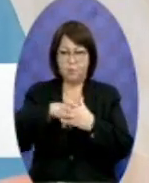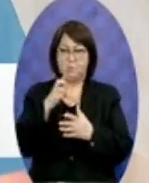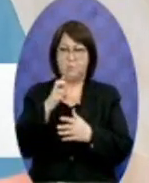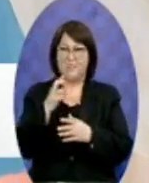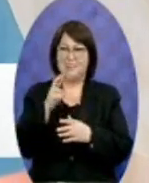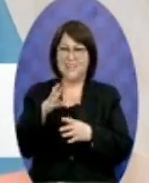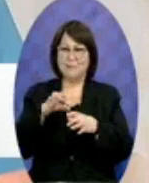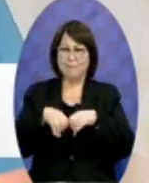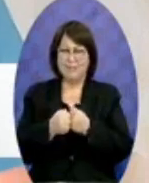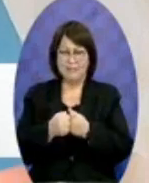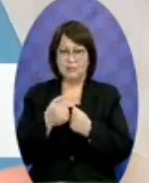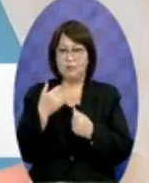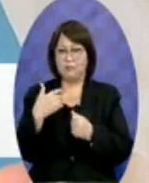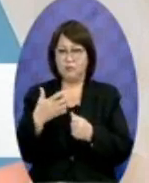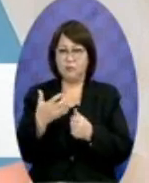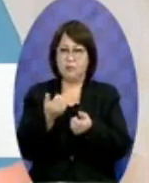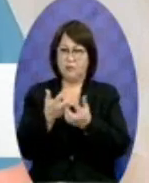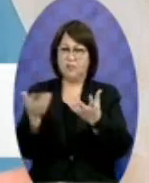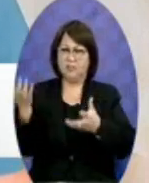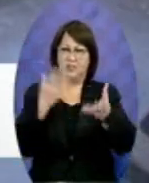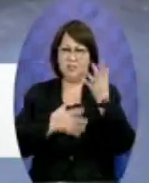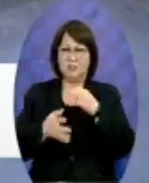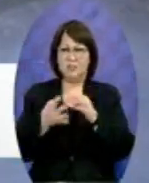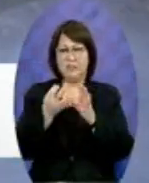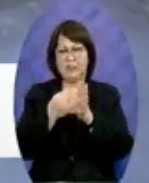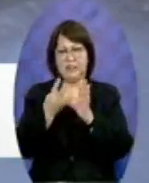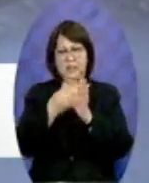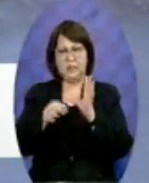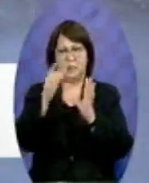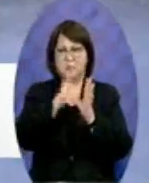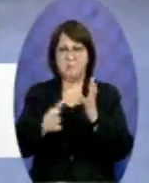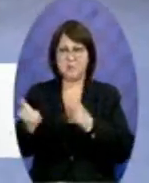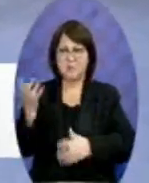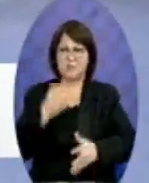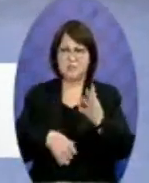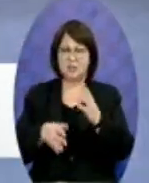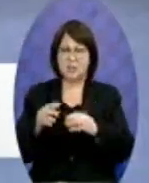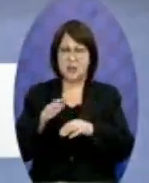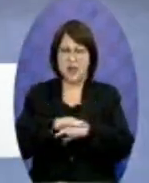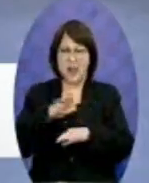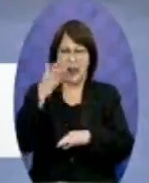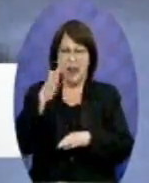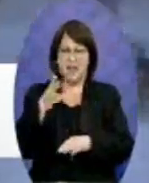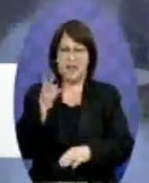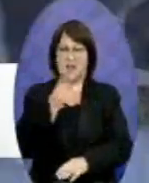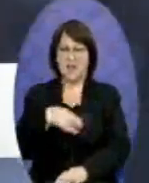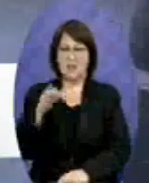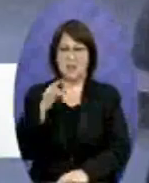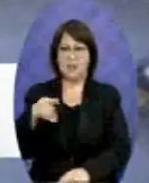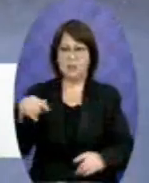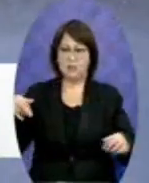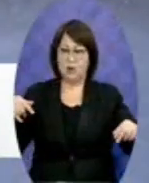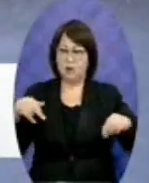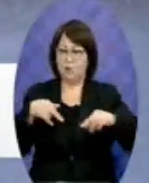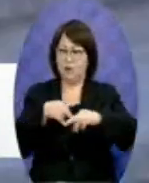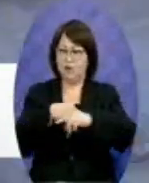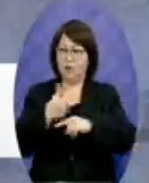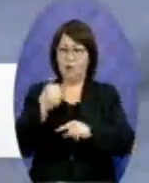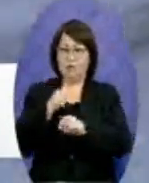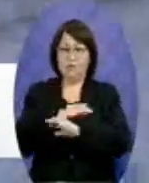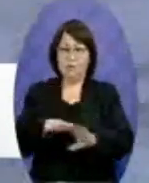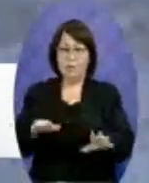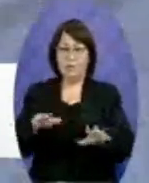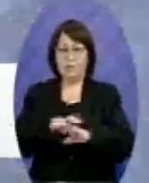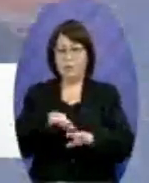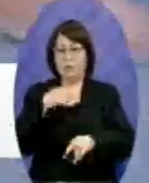тэгж ярээд хүнтэй хондгийн шүү бид нэр. Халтыргаа гулгаа ихэр үүссэн нийтийн эзэмшлийн гудамж зам талбайн талаарх